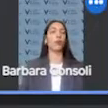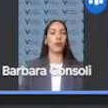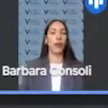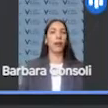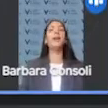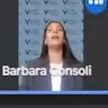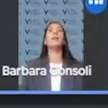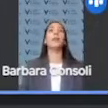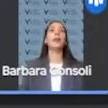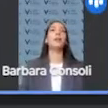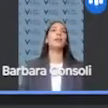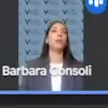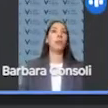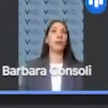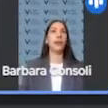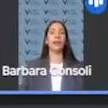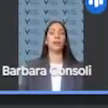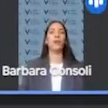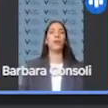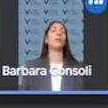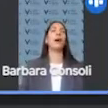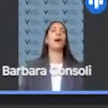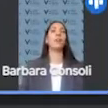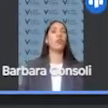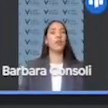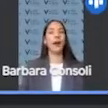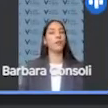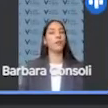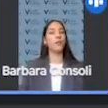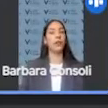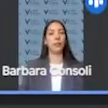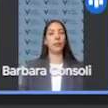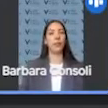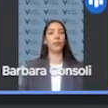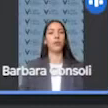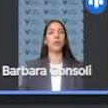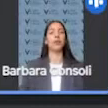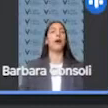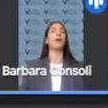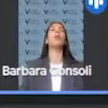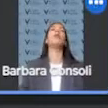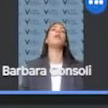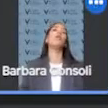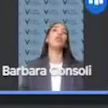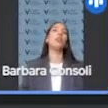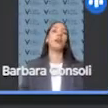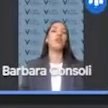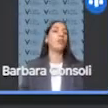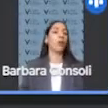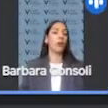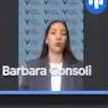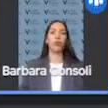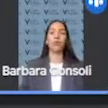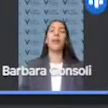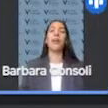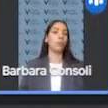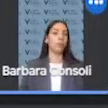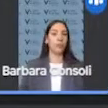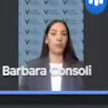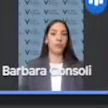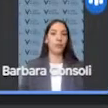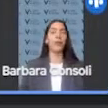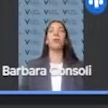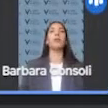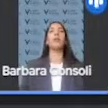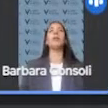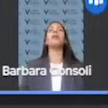e superficiale, perché seguire i corsi, ma in generale vivere l'ambiente universitario, ci agevola sotto tanti